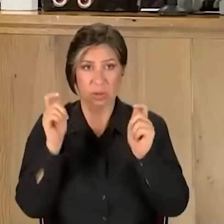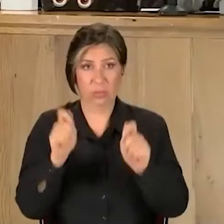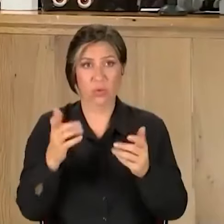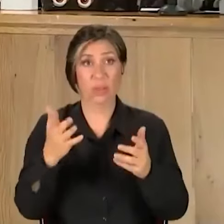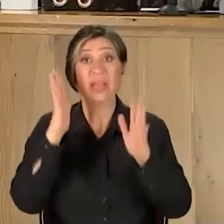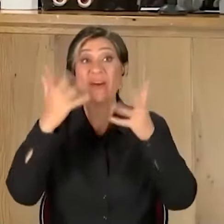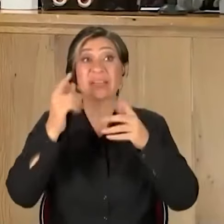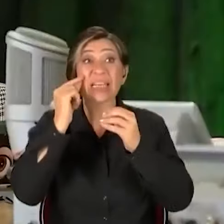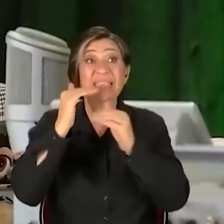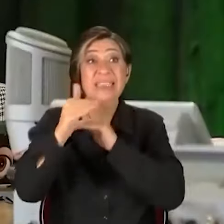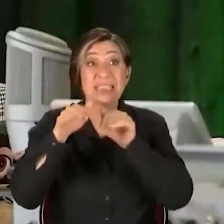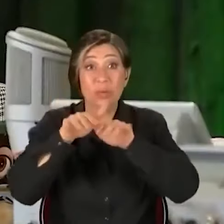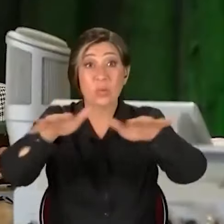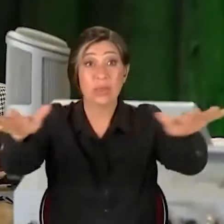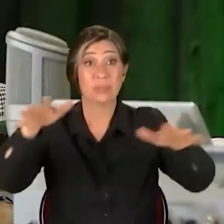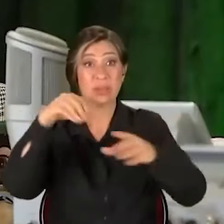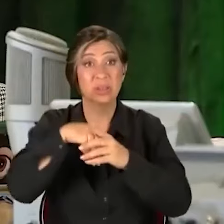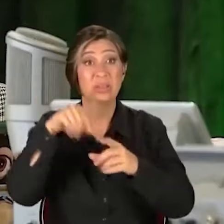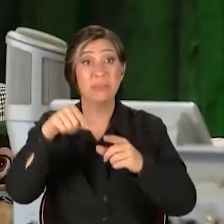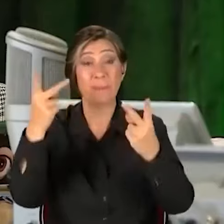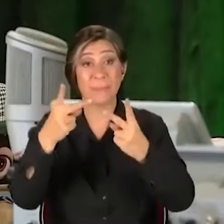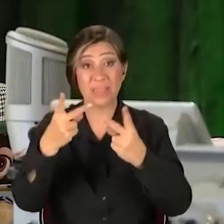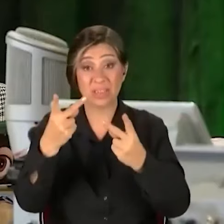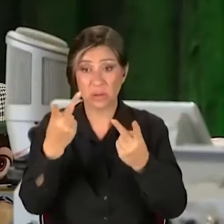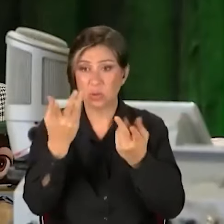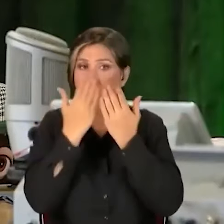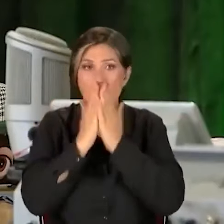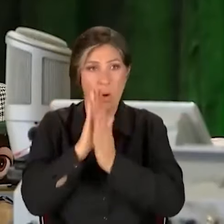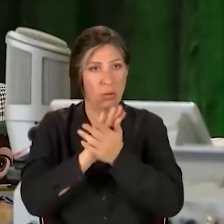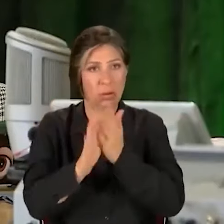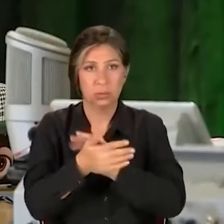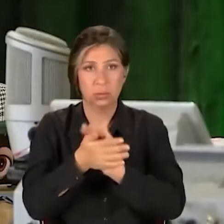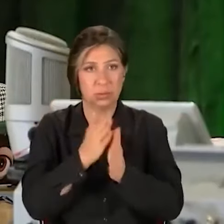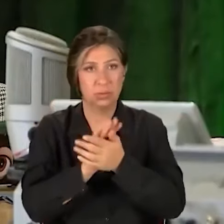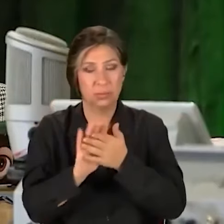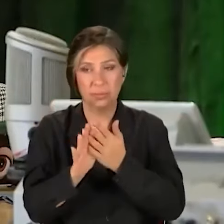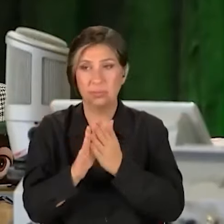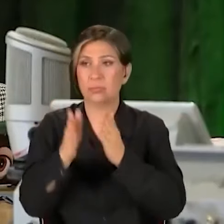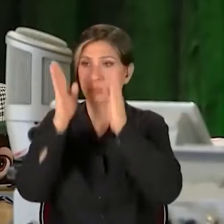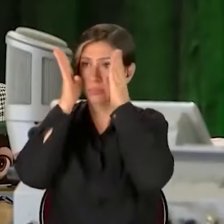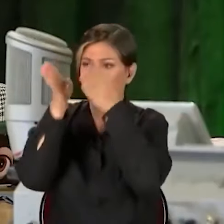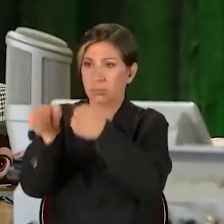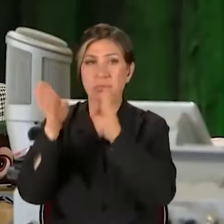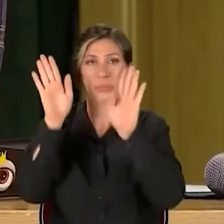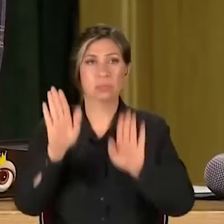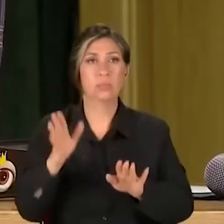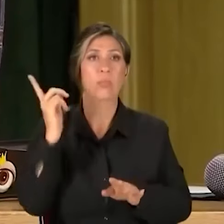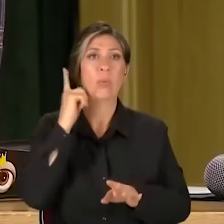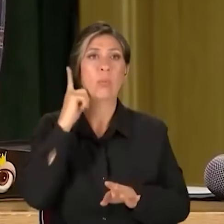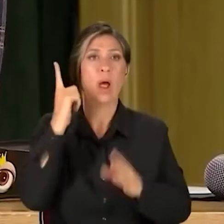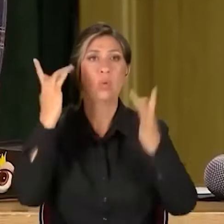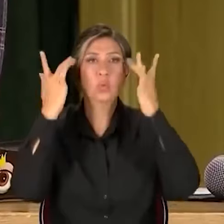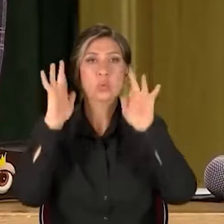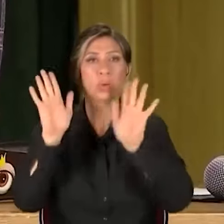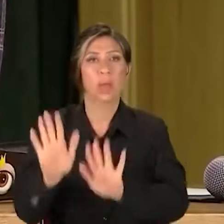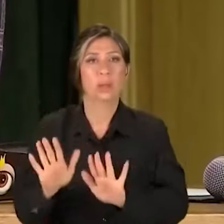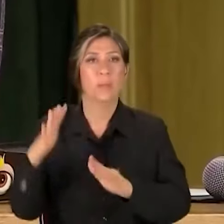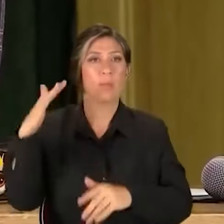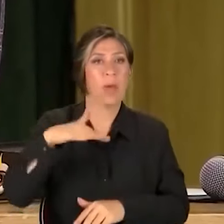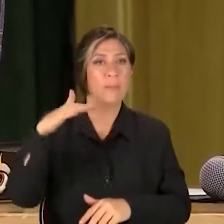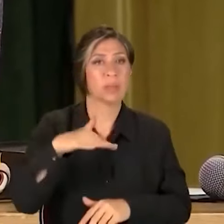fazla insana ulaşabilmek için. Şimdi mesaj tamamen yok. Nesneleştirme kaldı. Tamamen popüler kültürü kaldı